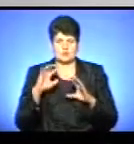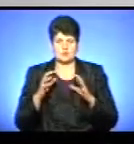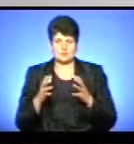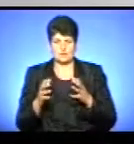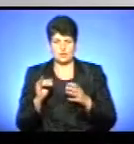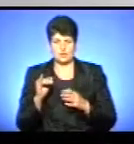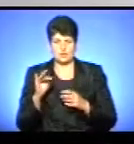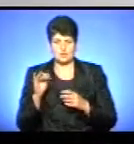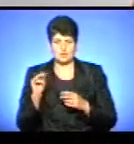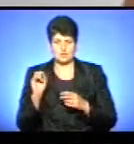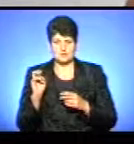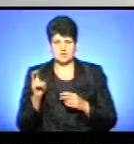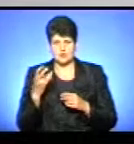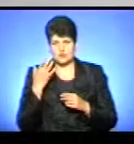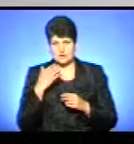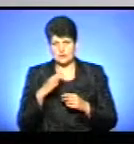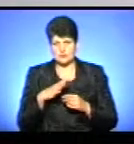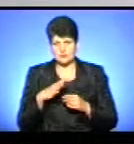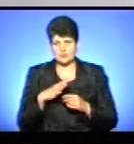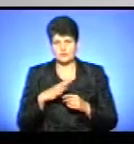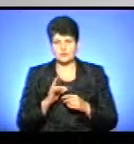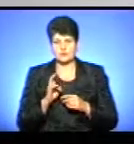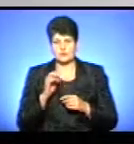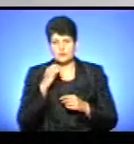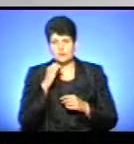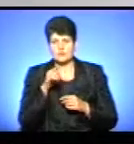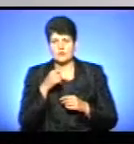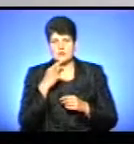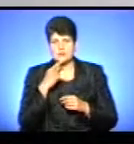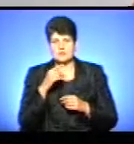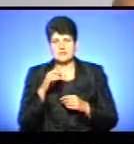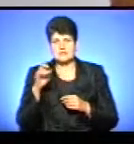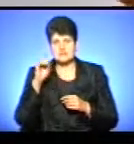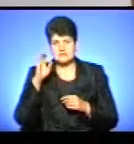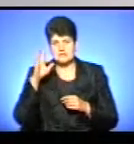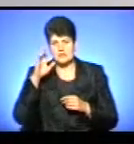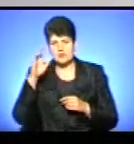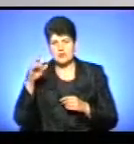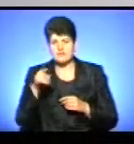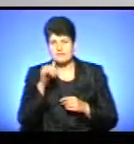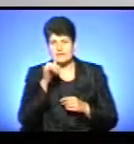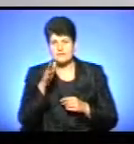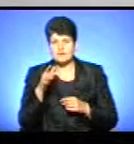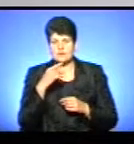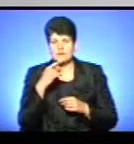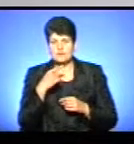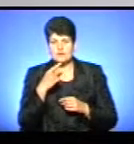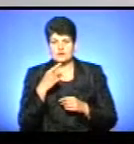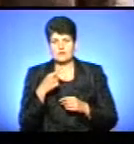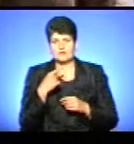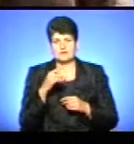Юрчик, коли він чи мама віталася до своєї бабусі, вона казала «Слава Богу», а він не міг вимовити, він казав